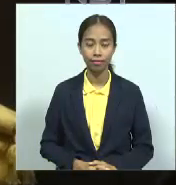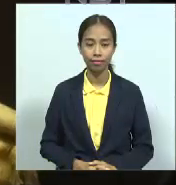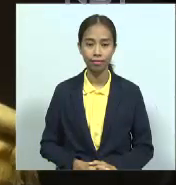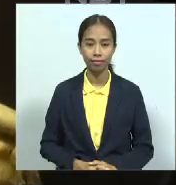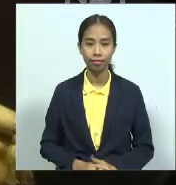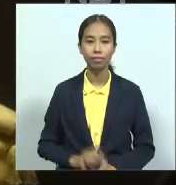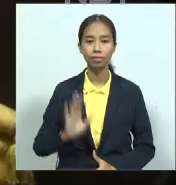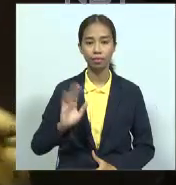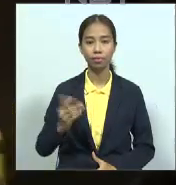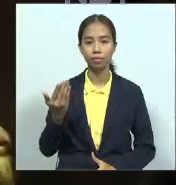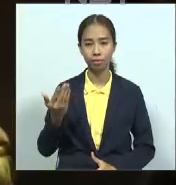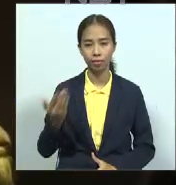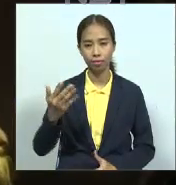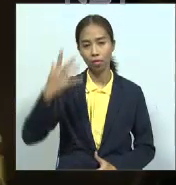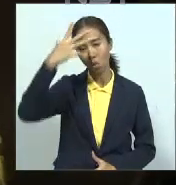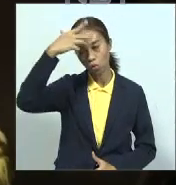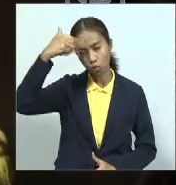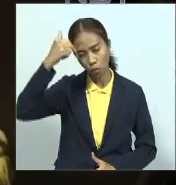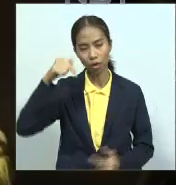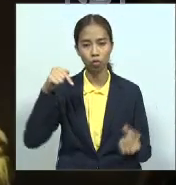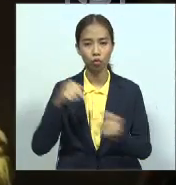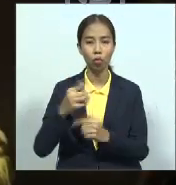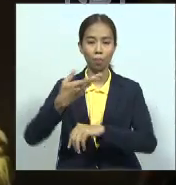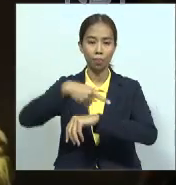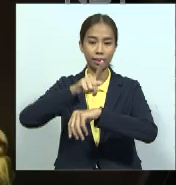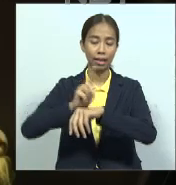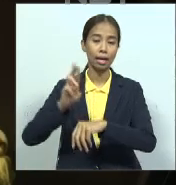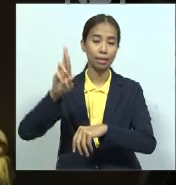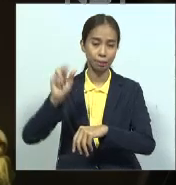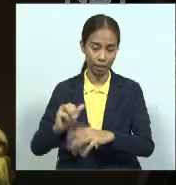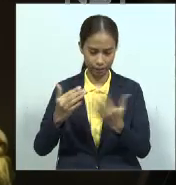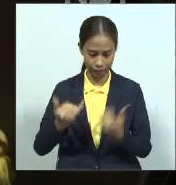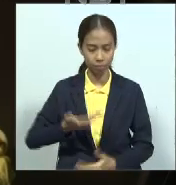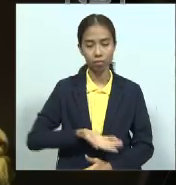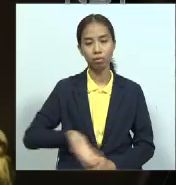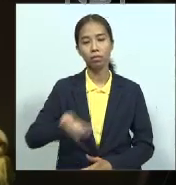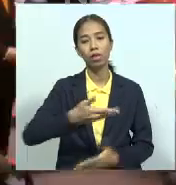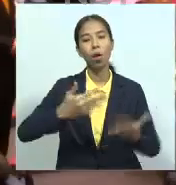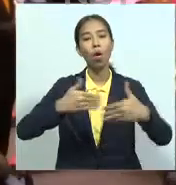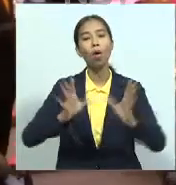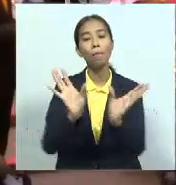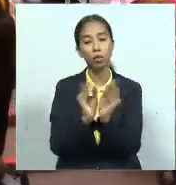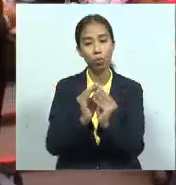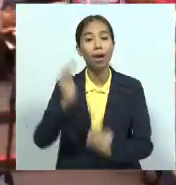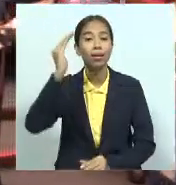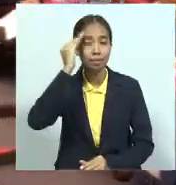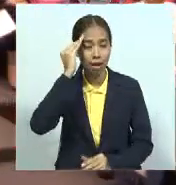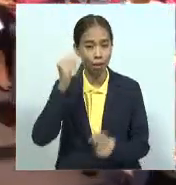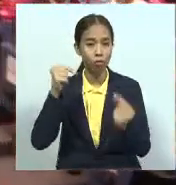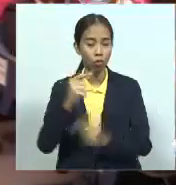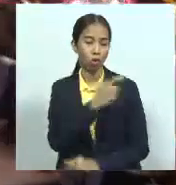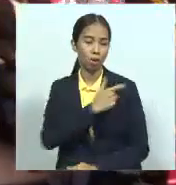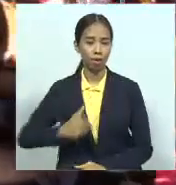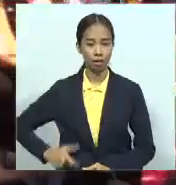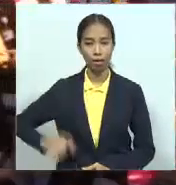ขณะที่นายชวนหลีกภัยประธานรัฐสภาบอกว่าที่ประชุมได้รับทราบร่วมกันถึงพระบรมราชโองการโปรดเกล้าโปรดก